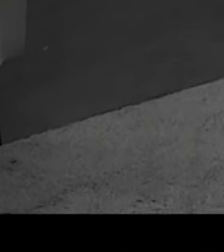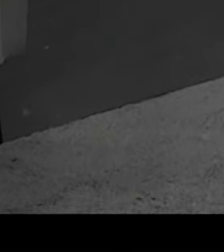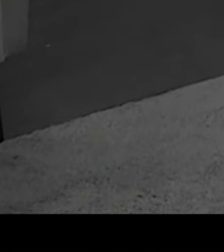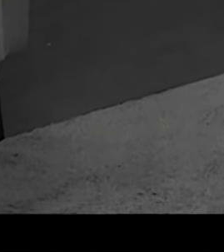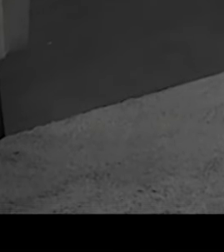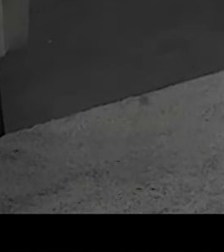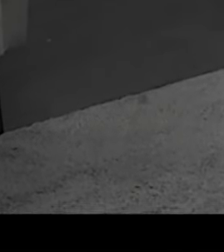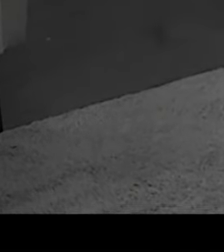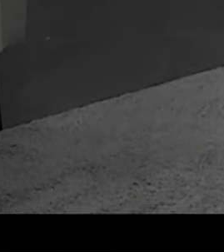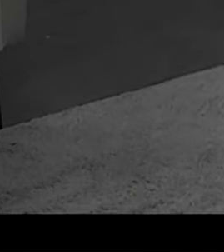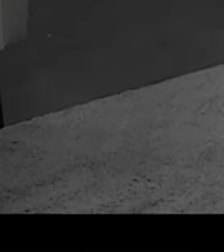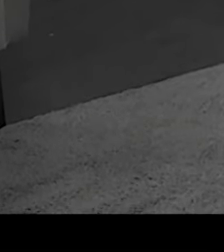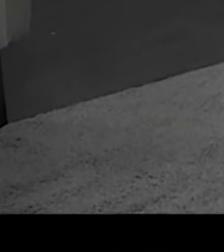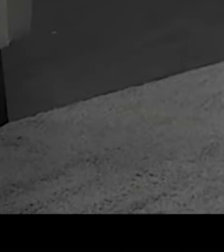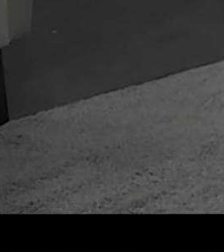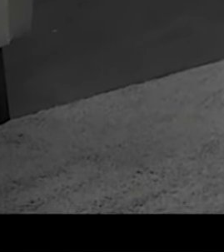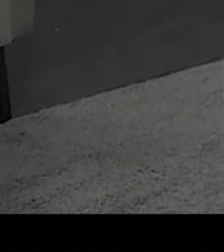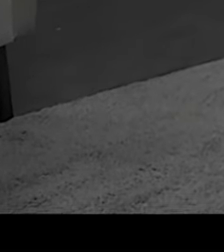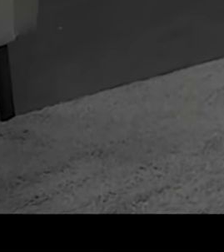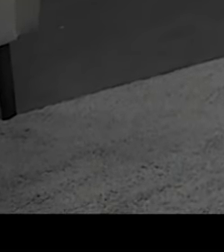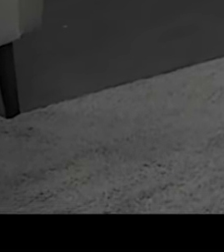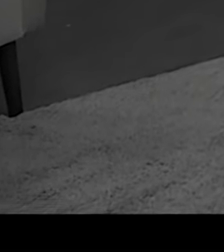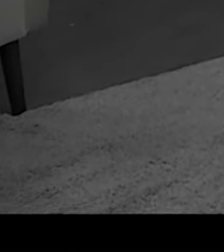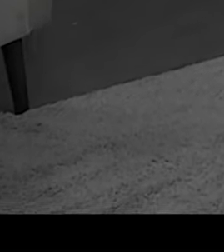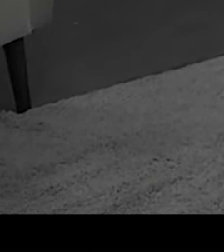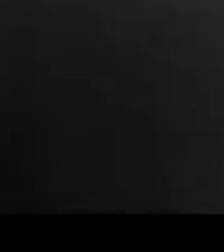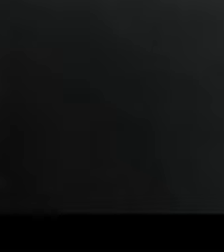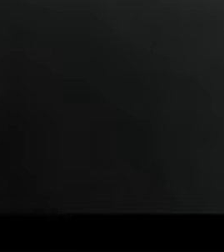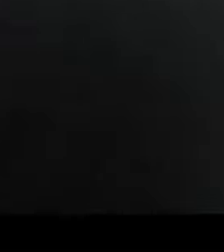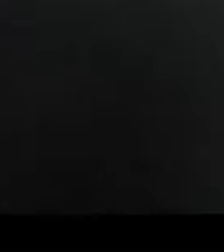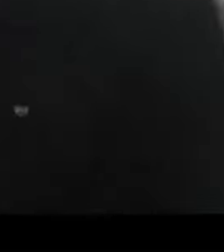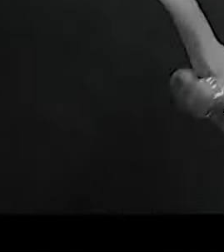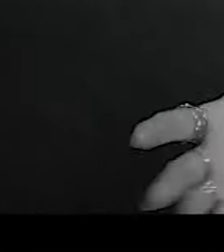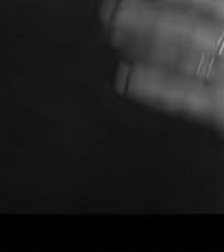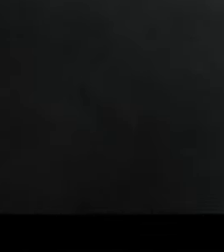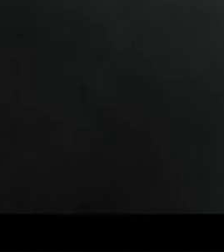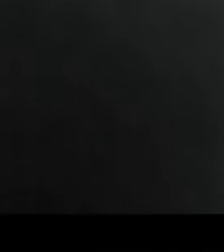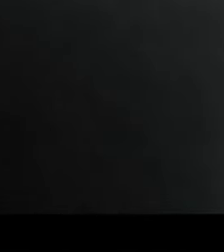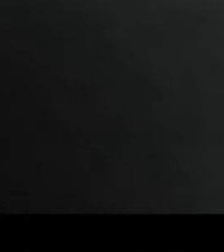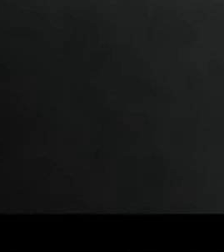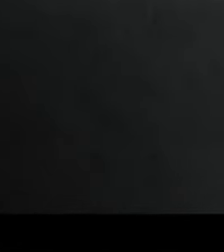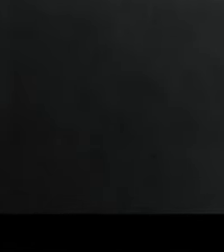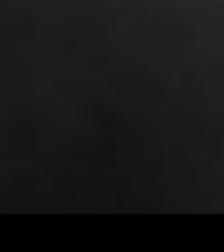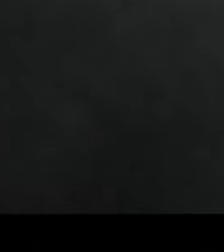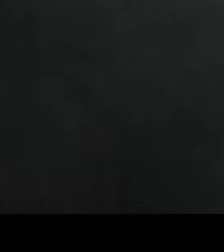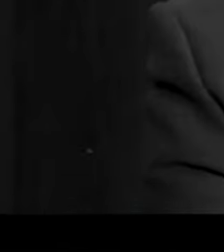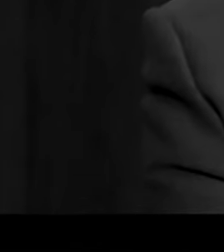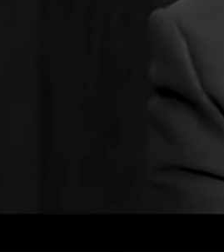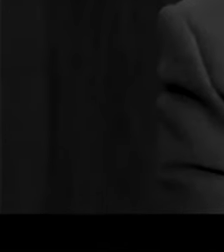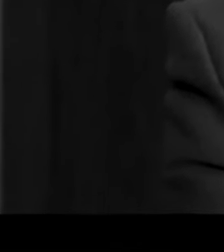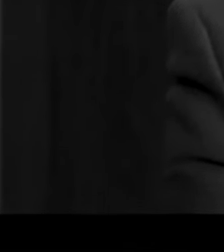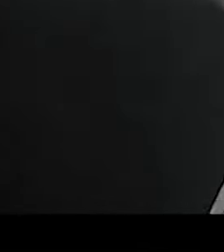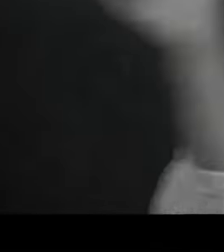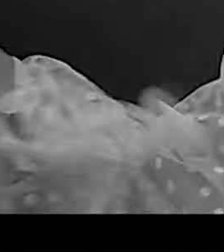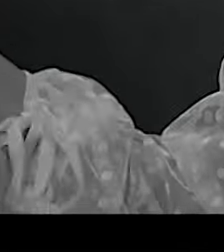حمام عايزة حاجة. حاجة إيه؟ حاجة تاكلي؟ أكل؟ لا عايزة أفرح، عايزة أغني،